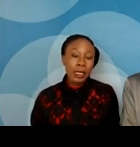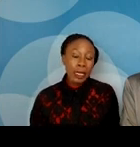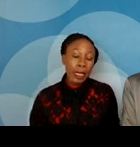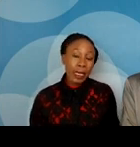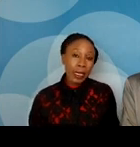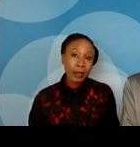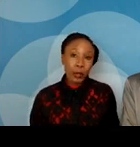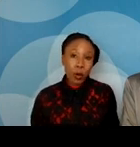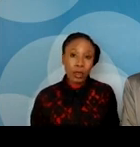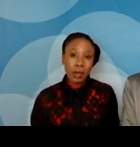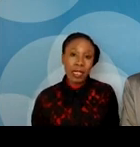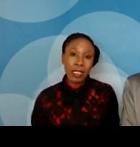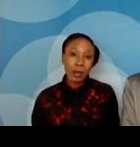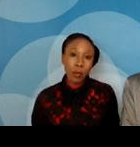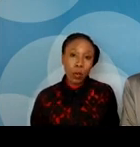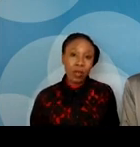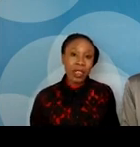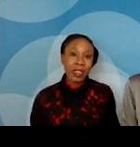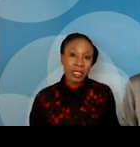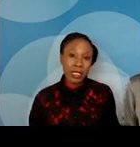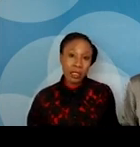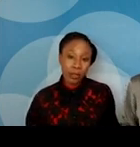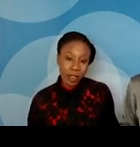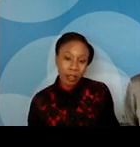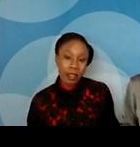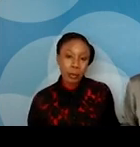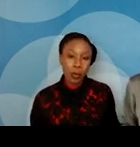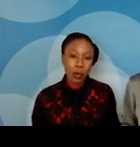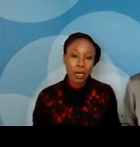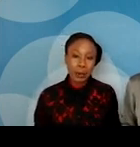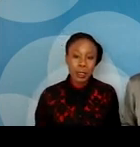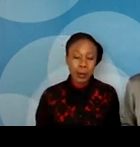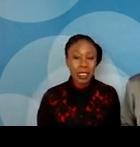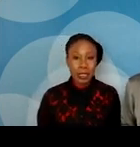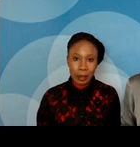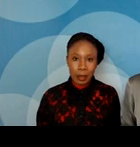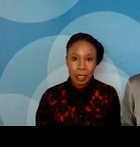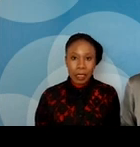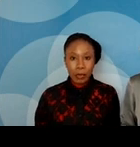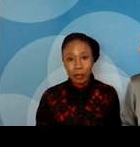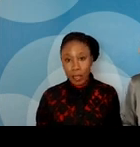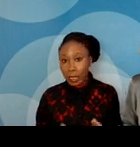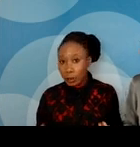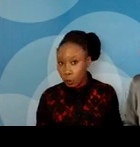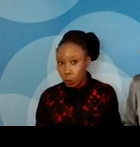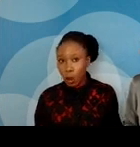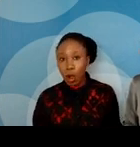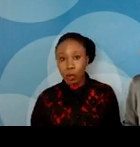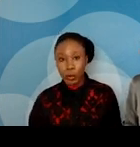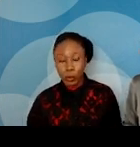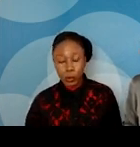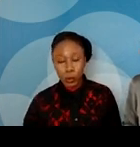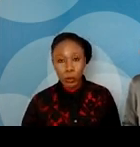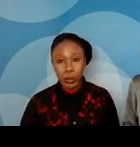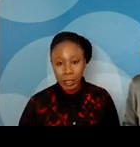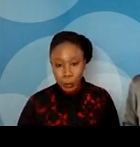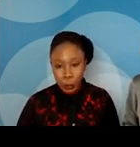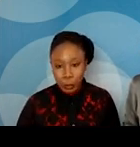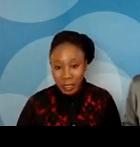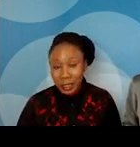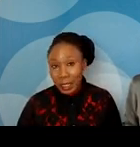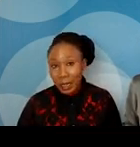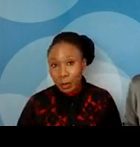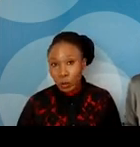man en roll där man kan påverka till förändring på arbetsplatsen. Framförallt så har vi också